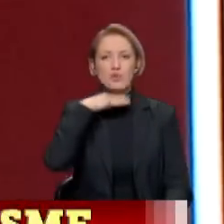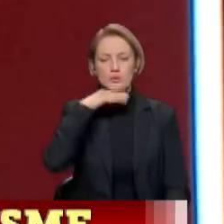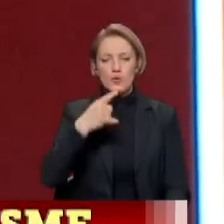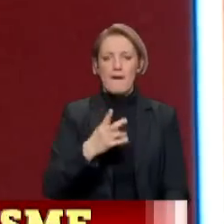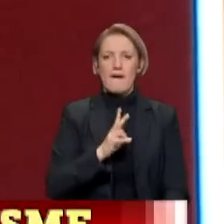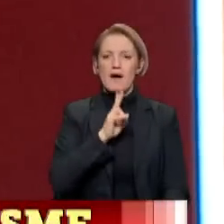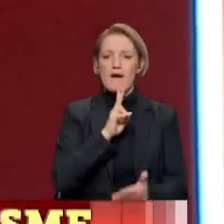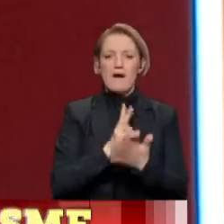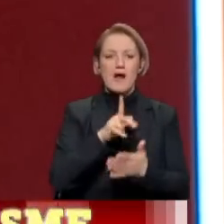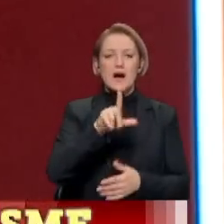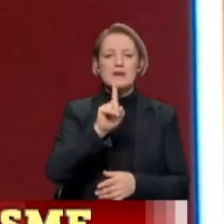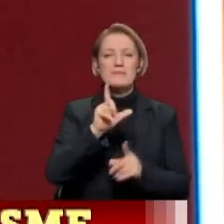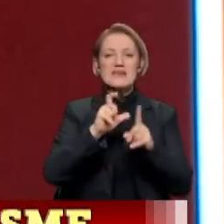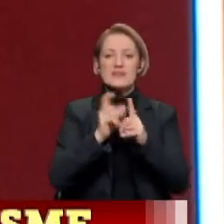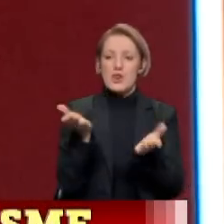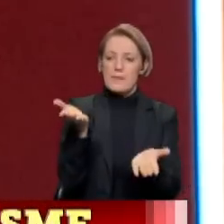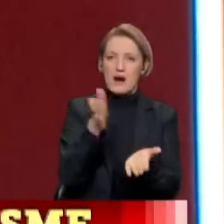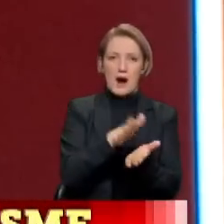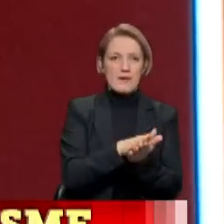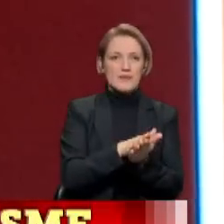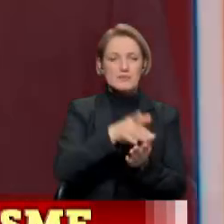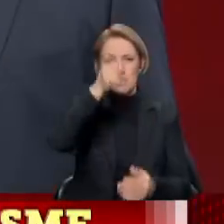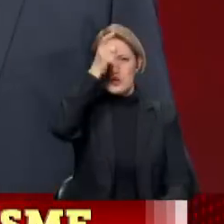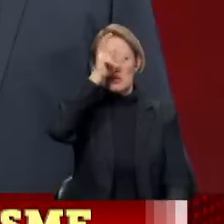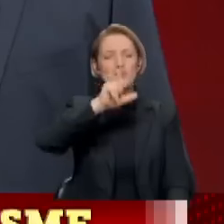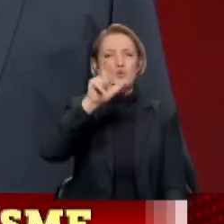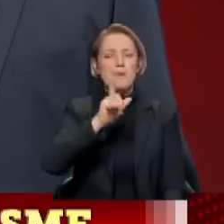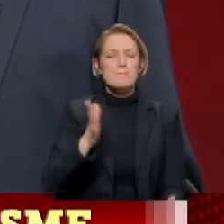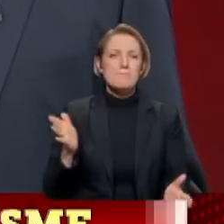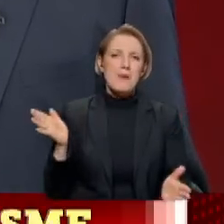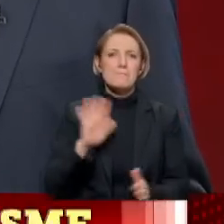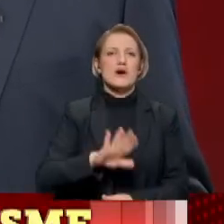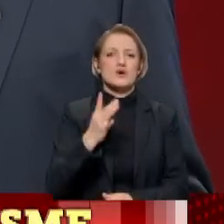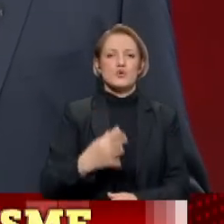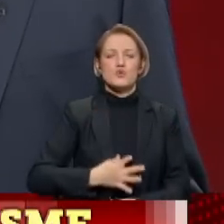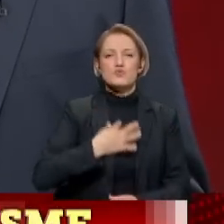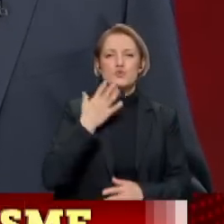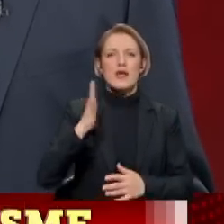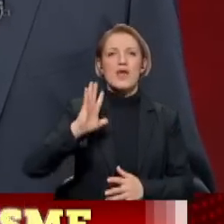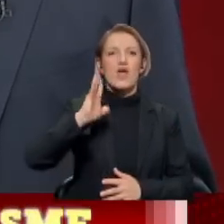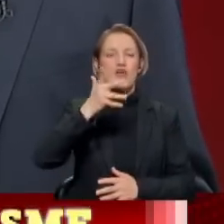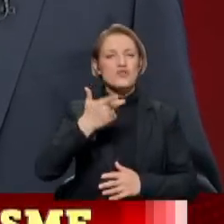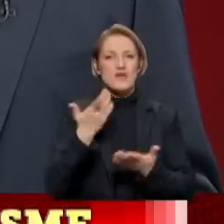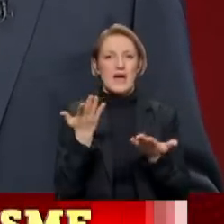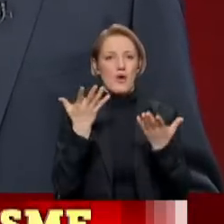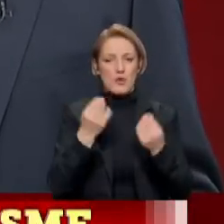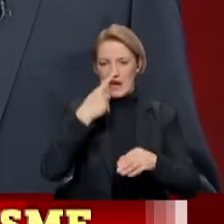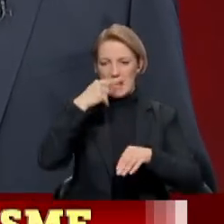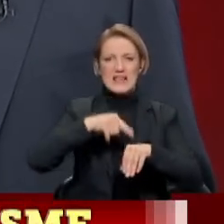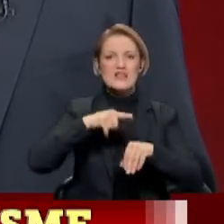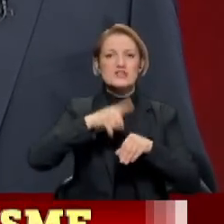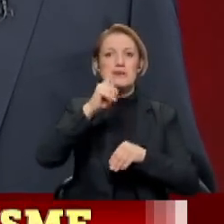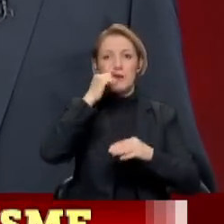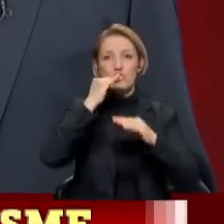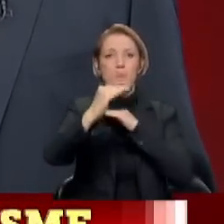kararlı ve bir devri kapatıp Türkiye'yi bambaşka umutlara taşıyacak, bambaşka ufuklara ve geleceğe taşıyacak inançlı bir